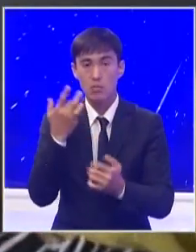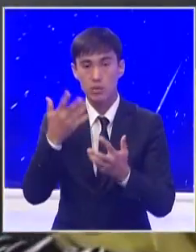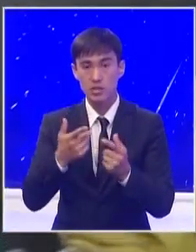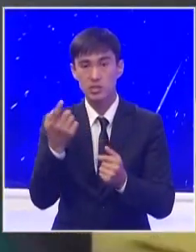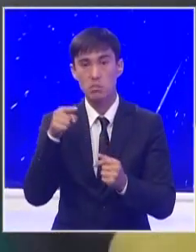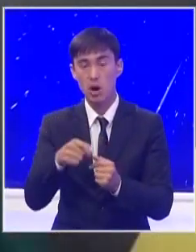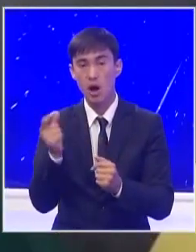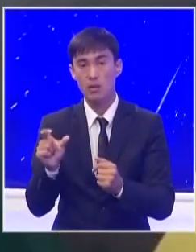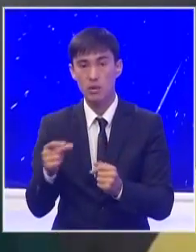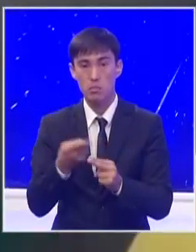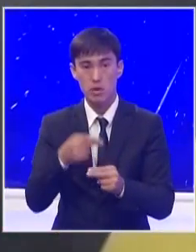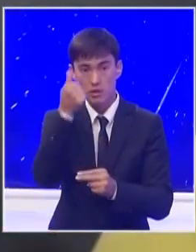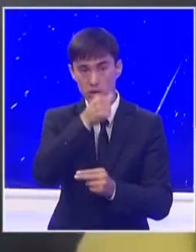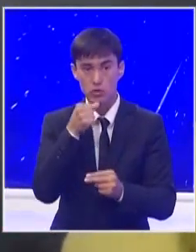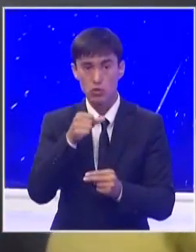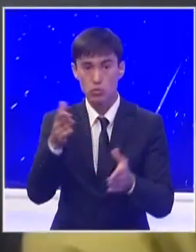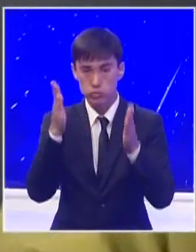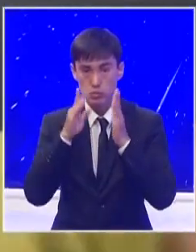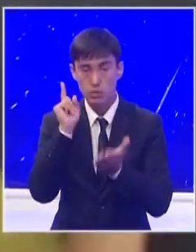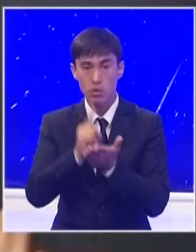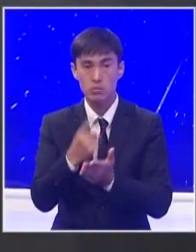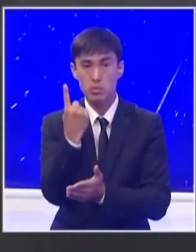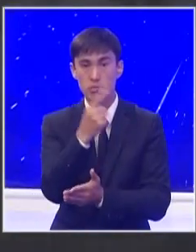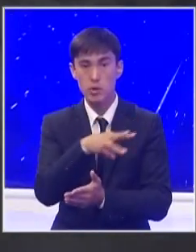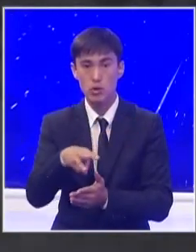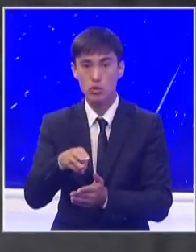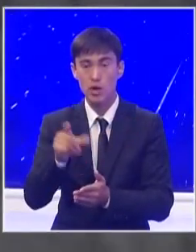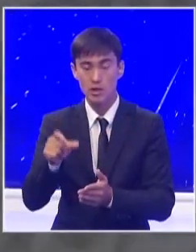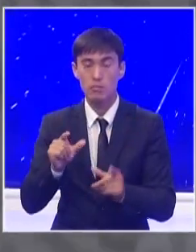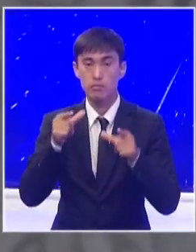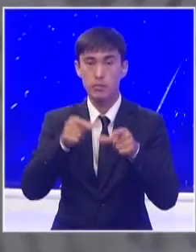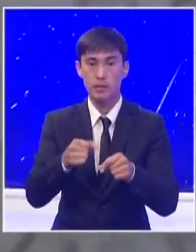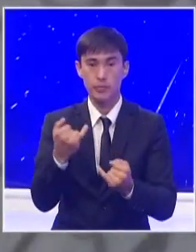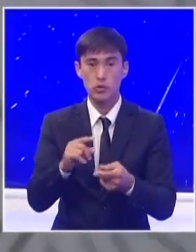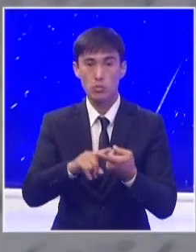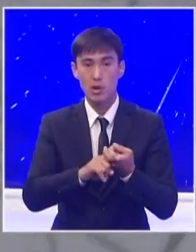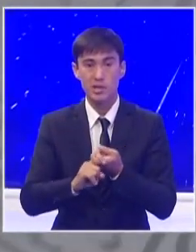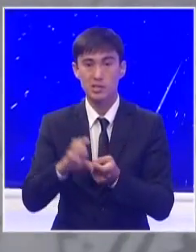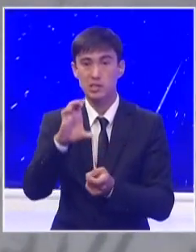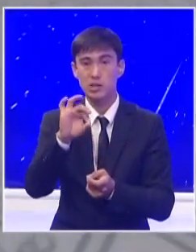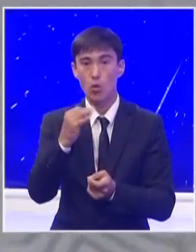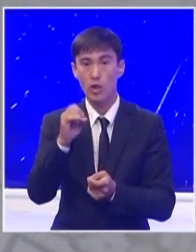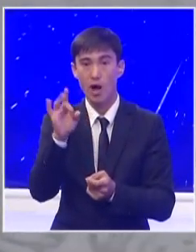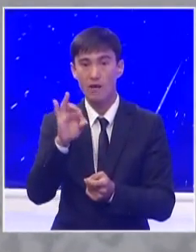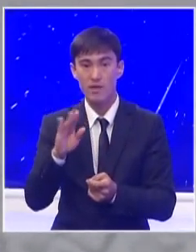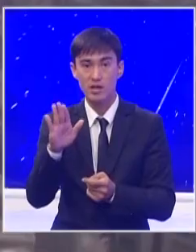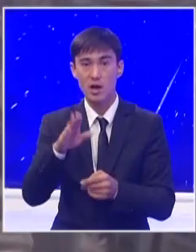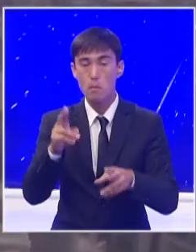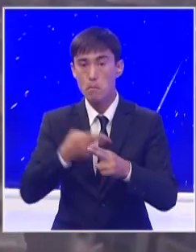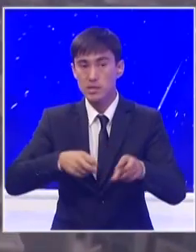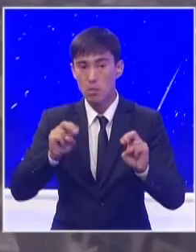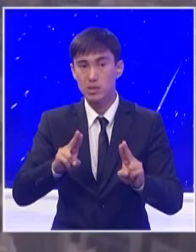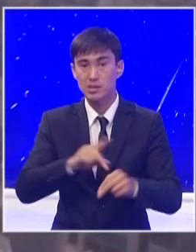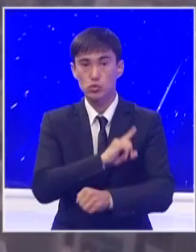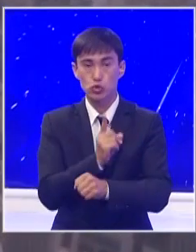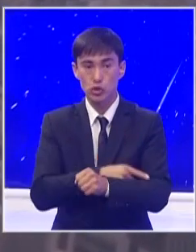барған болатын. Биыл мұсылмандық парызын шамамен 1 миллион адам орындамақ. Осыған байланысты Сауд Арабиясында қауіпсіздік шаралары барынша